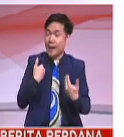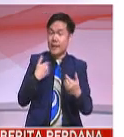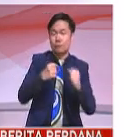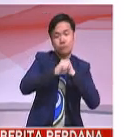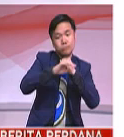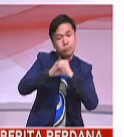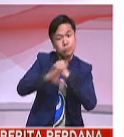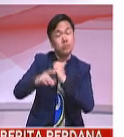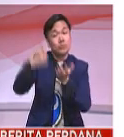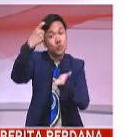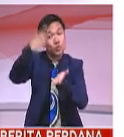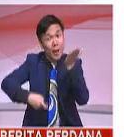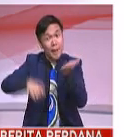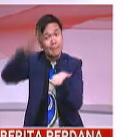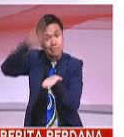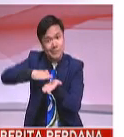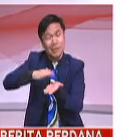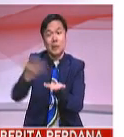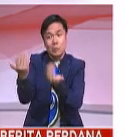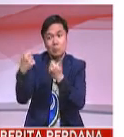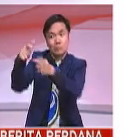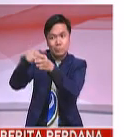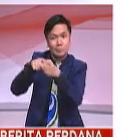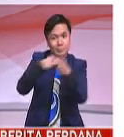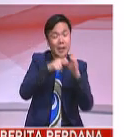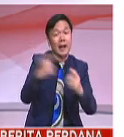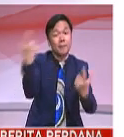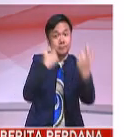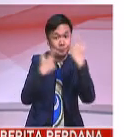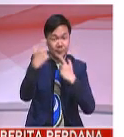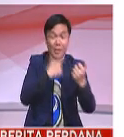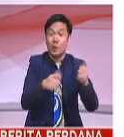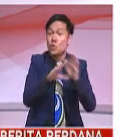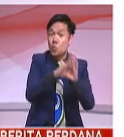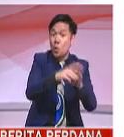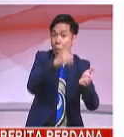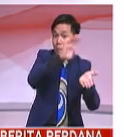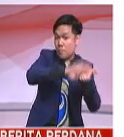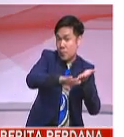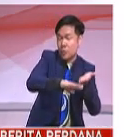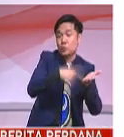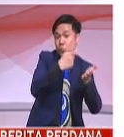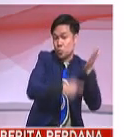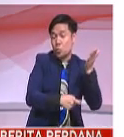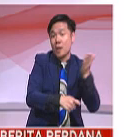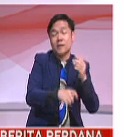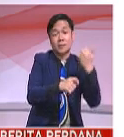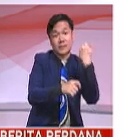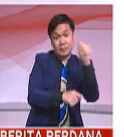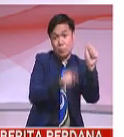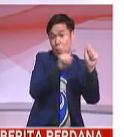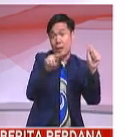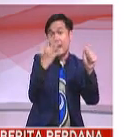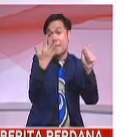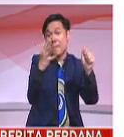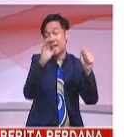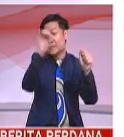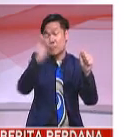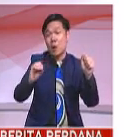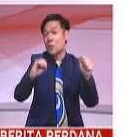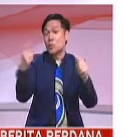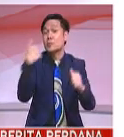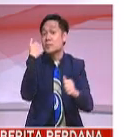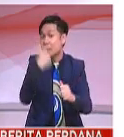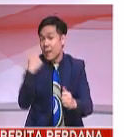isentif Cukai untuk merangsang activity pelaburan merangkumi pengecualian Cukai 10 hingga 15 tahun bagi FPI baru